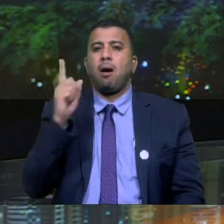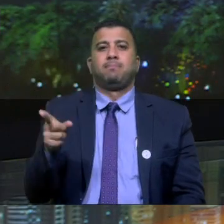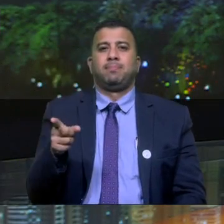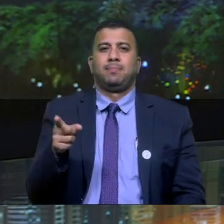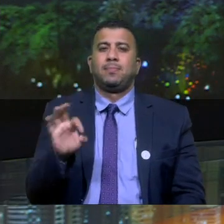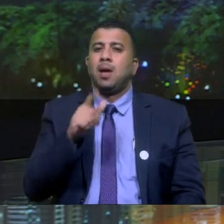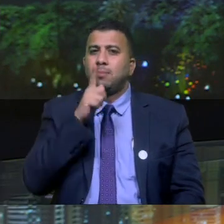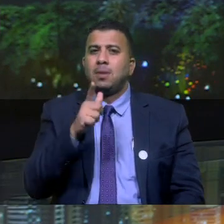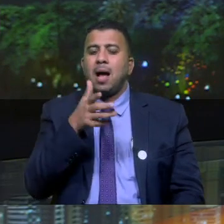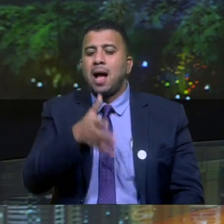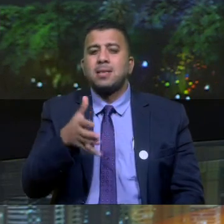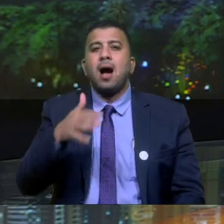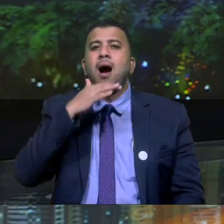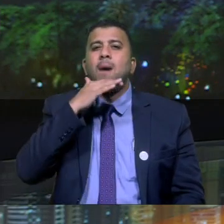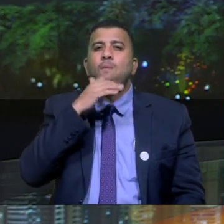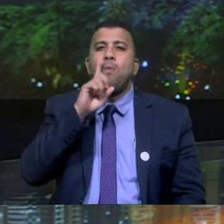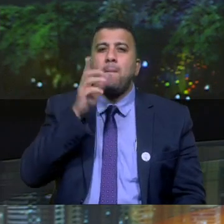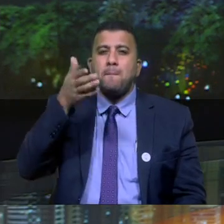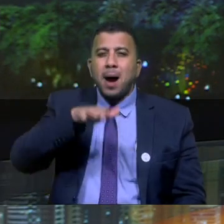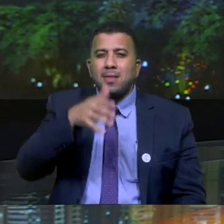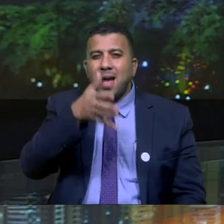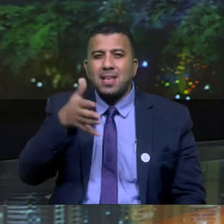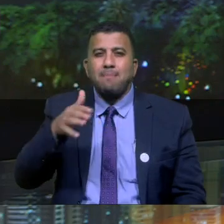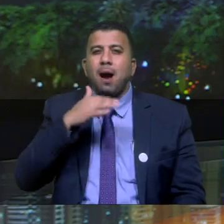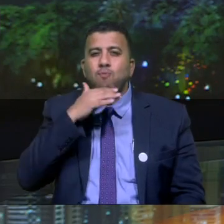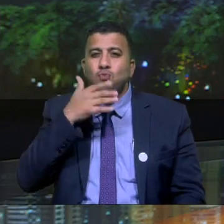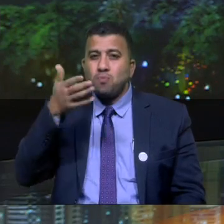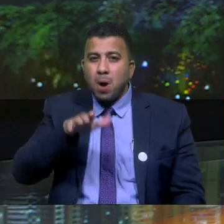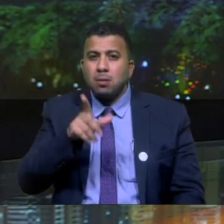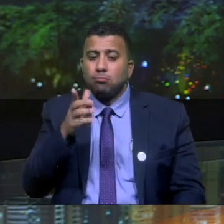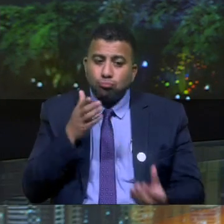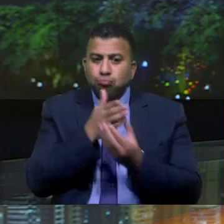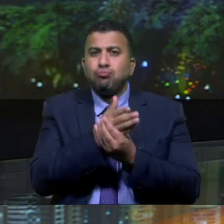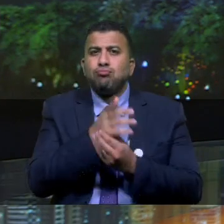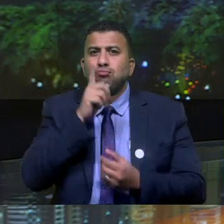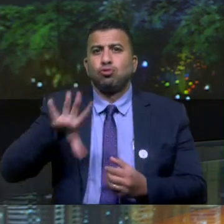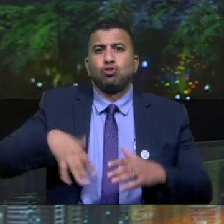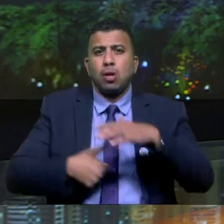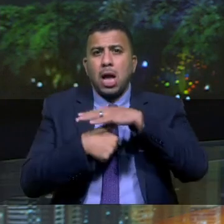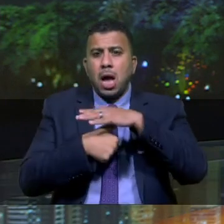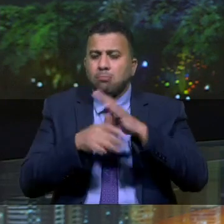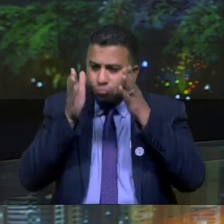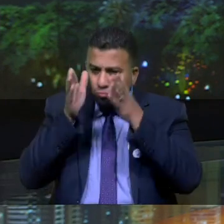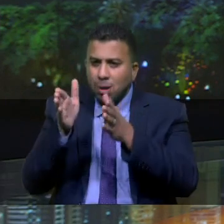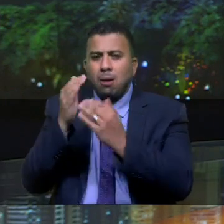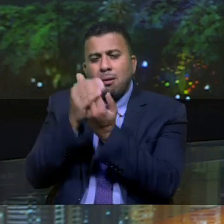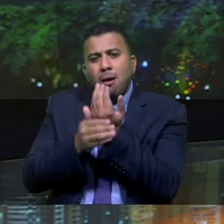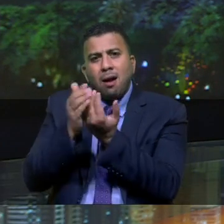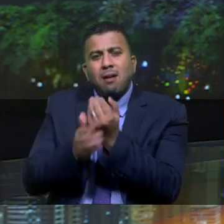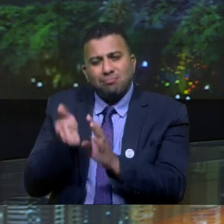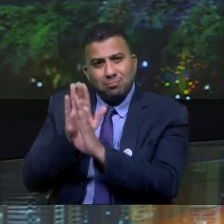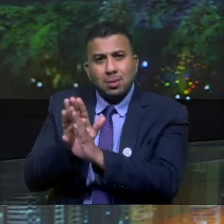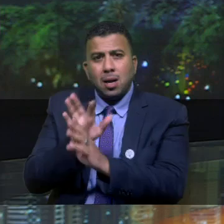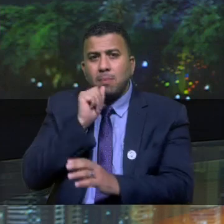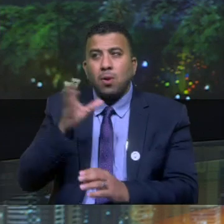وعن فئة الأيتام كان لصاحب السمو حاكم الشارقة مداخلة مؤثرة حول كيفية العناية بهم ورعايتهم انطلاقا